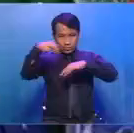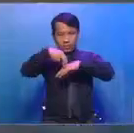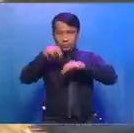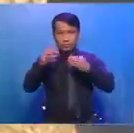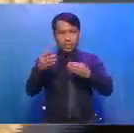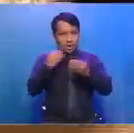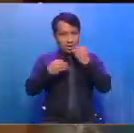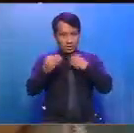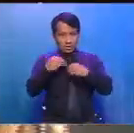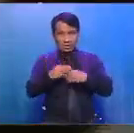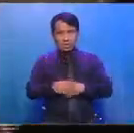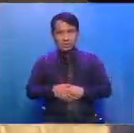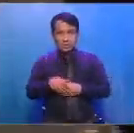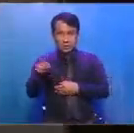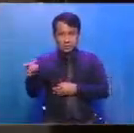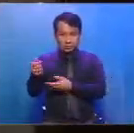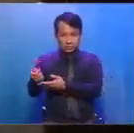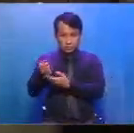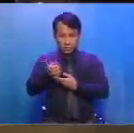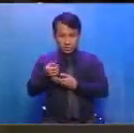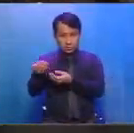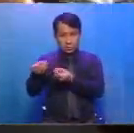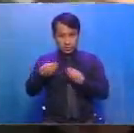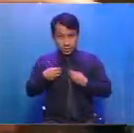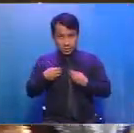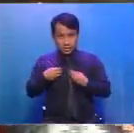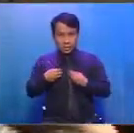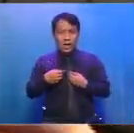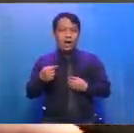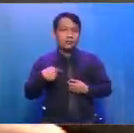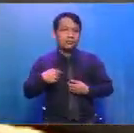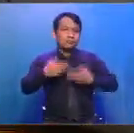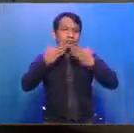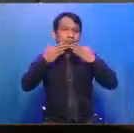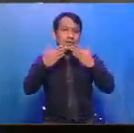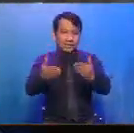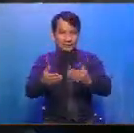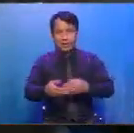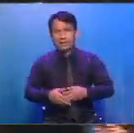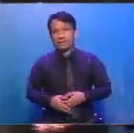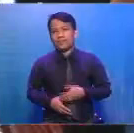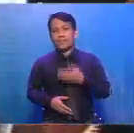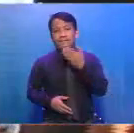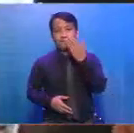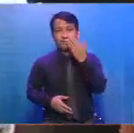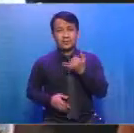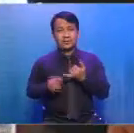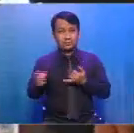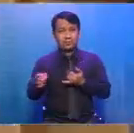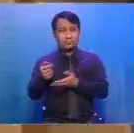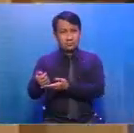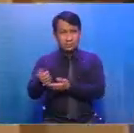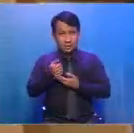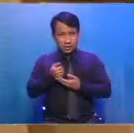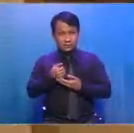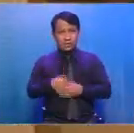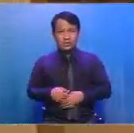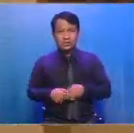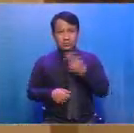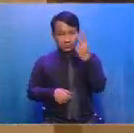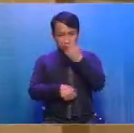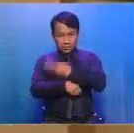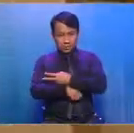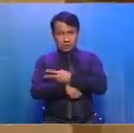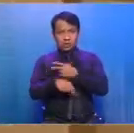makain. Itong binigay nila dito, magpapasalamat ako at may nakatulong. Dalawang araw